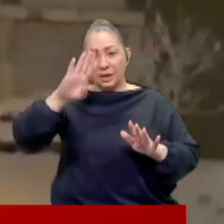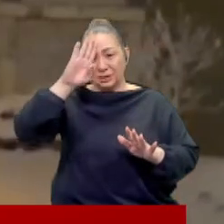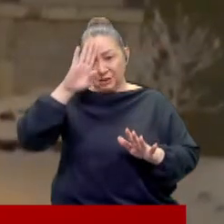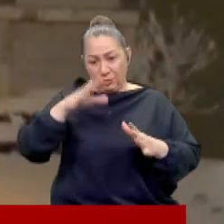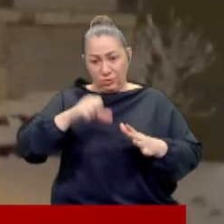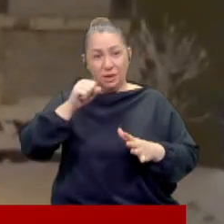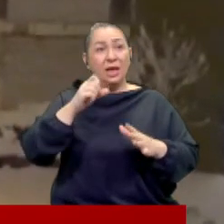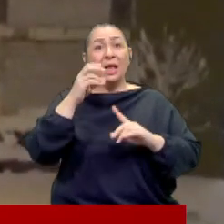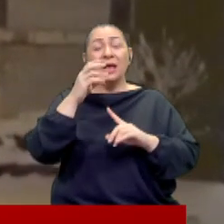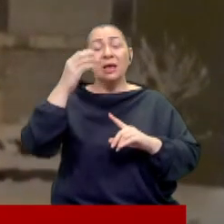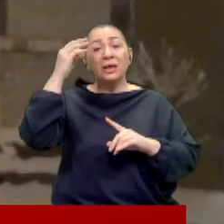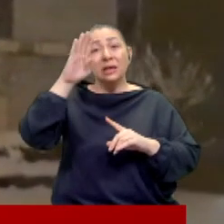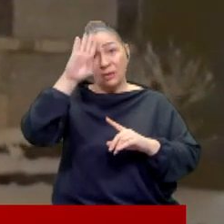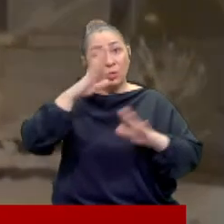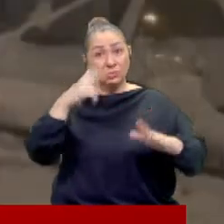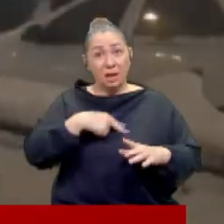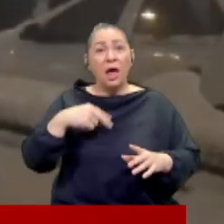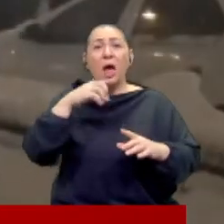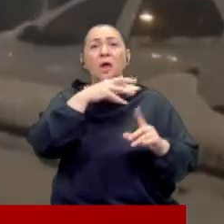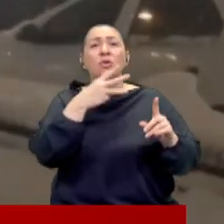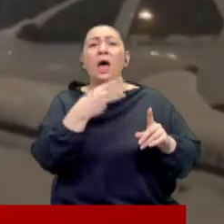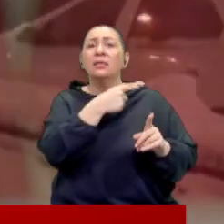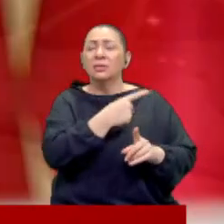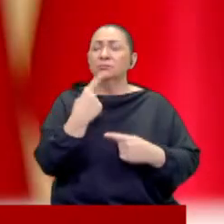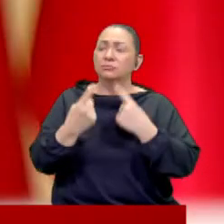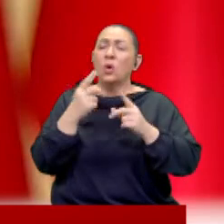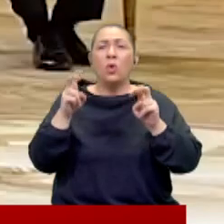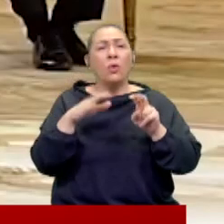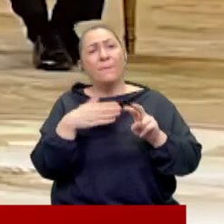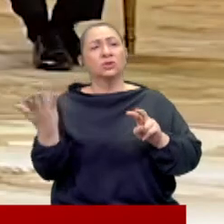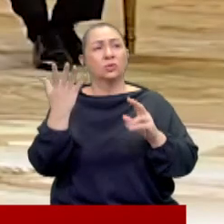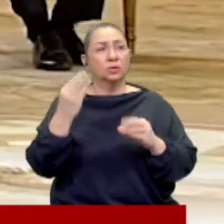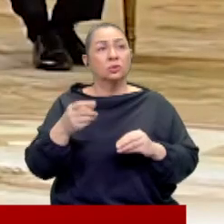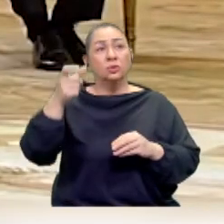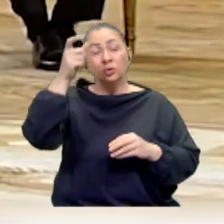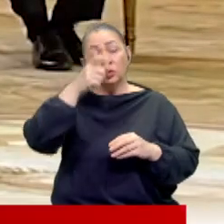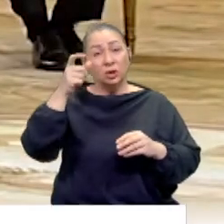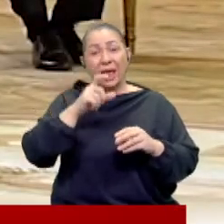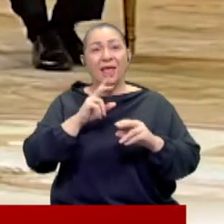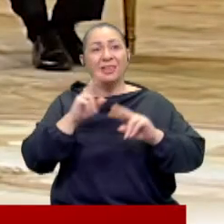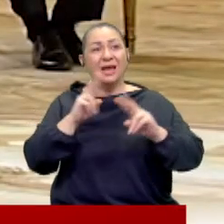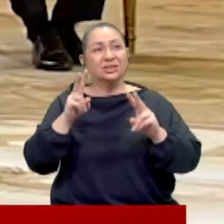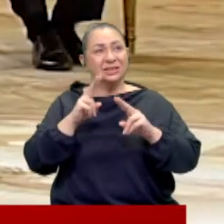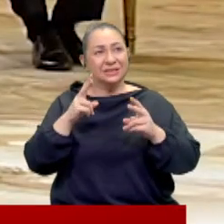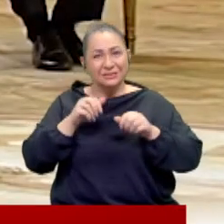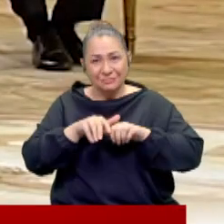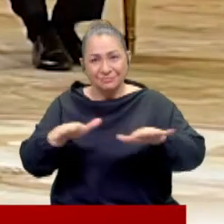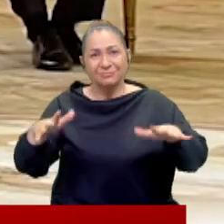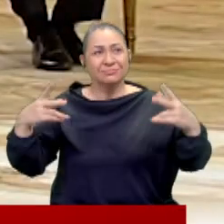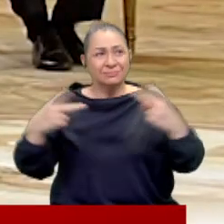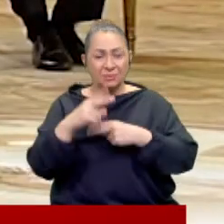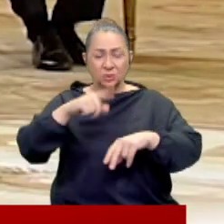şehirlerde İBB Erdoğan'ın dilinde konu çok başka olsa bile pera'nın Türkiye Enerji akışını kesmesi ile